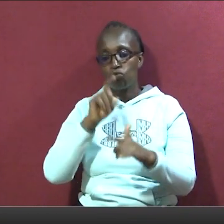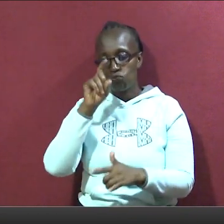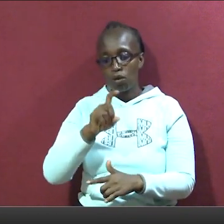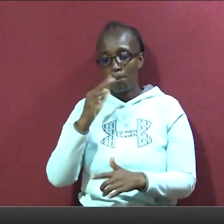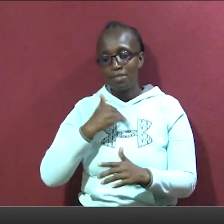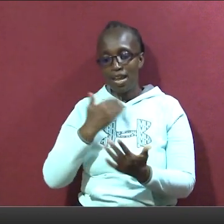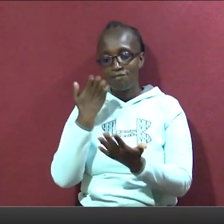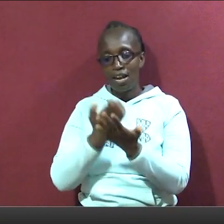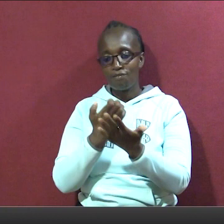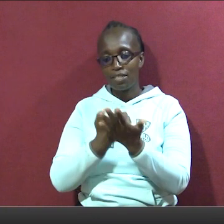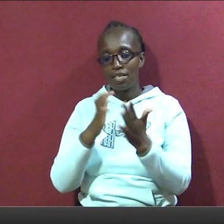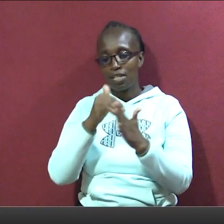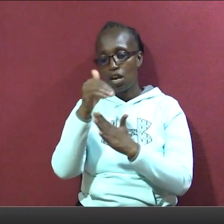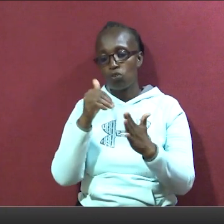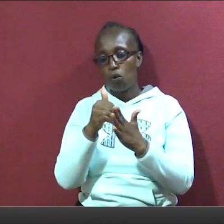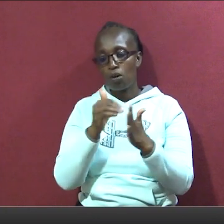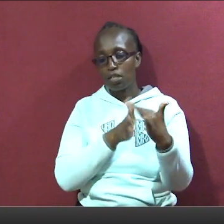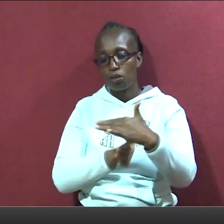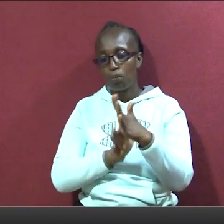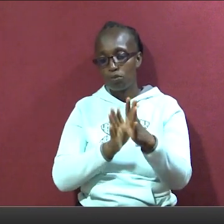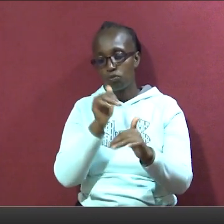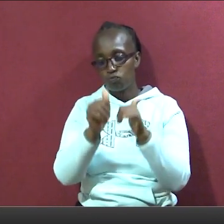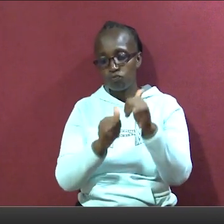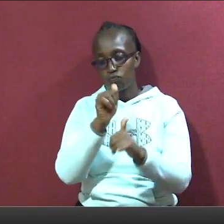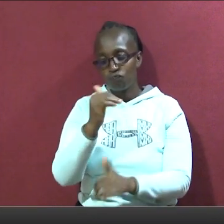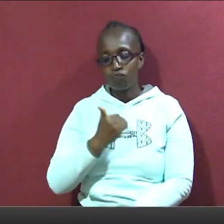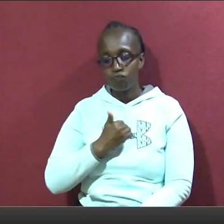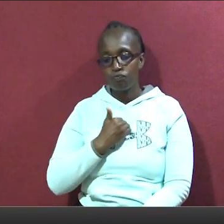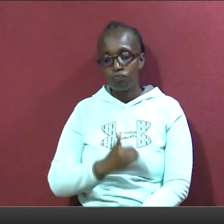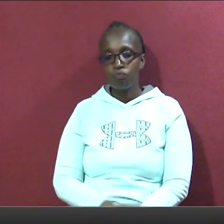tatizo, paweze kuwa na evidence yote katika zile nafasi zote zitaweza kutumiwa.